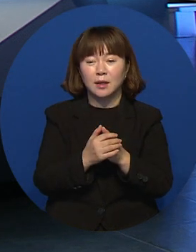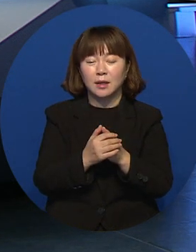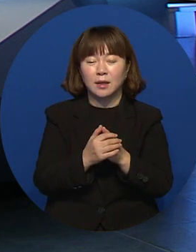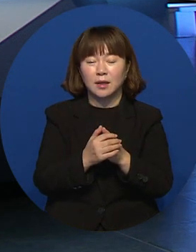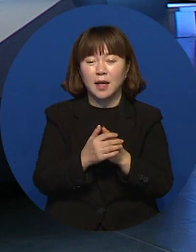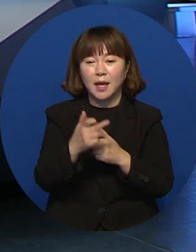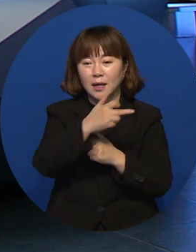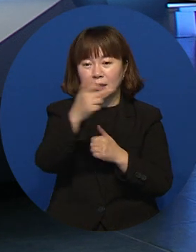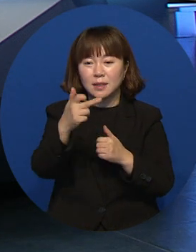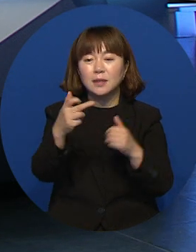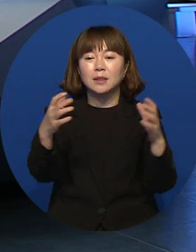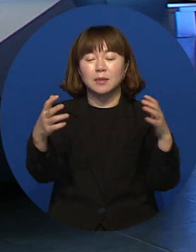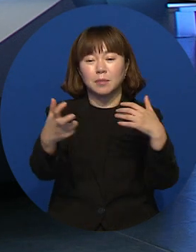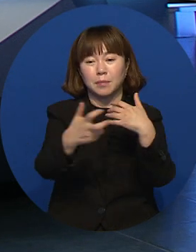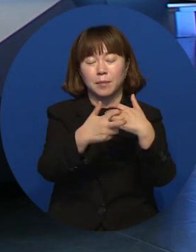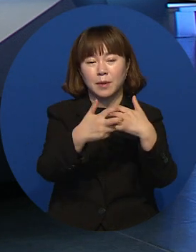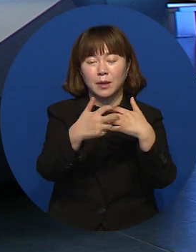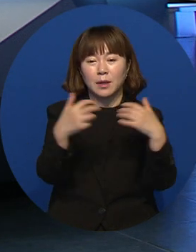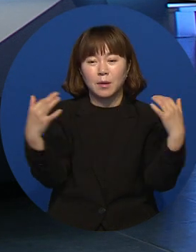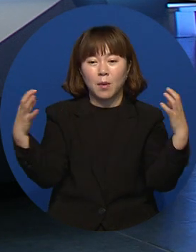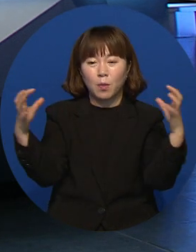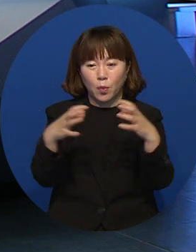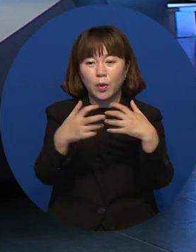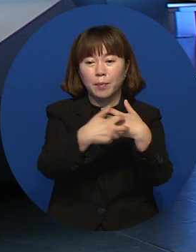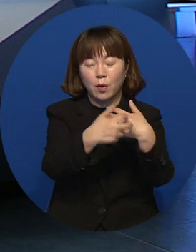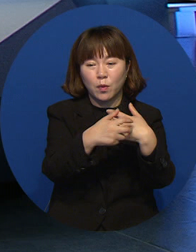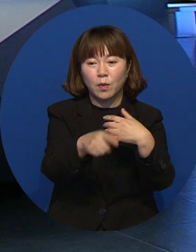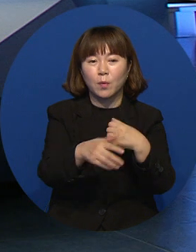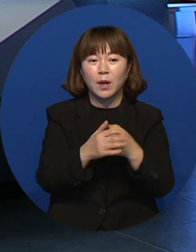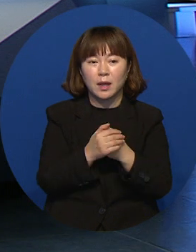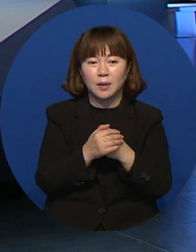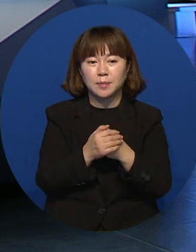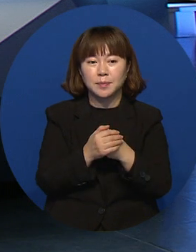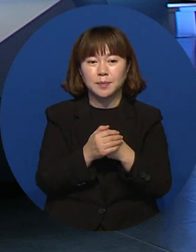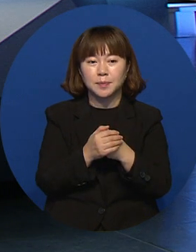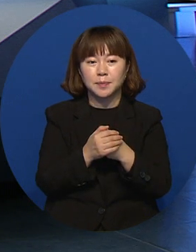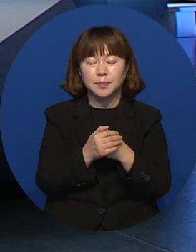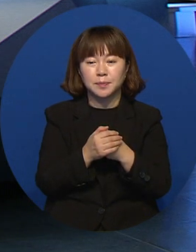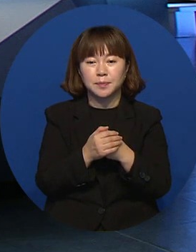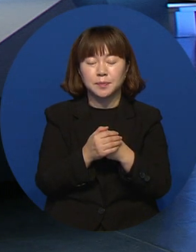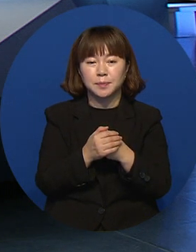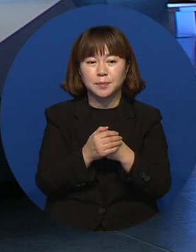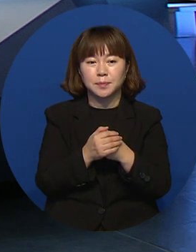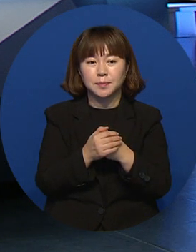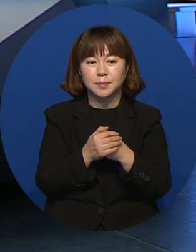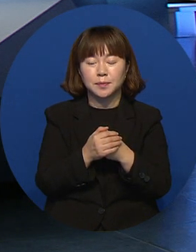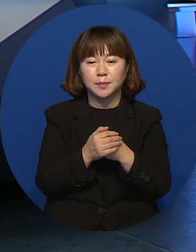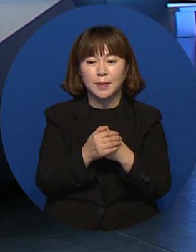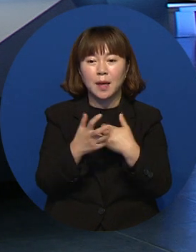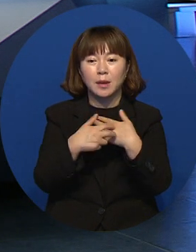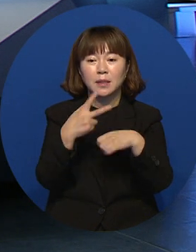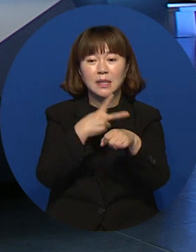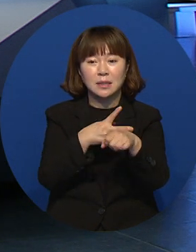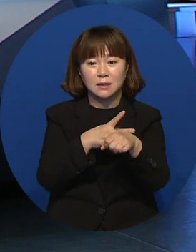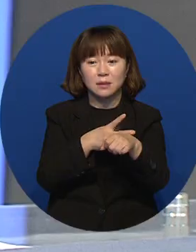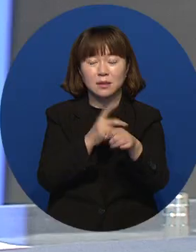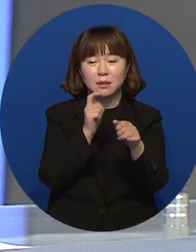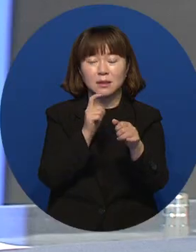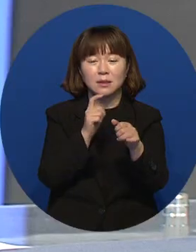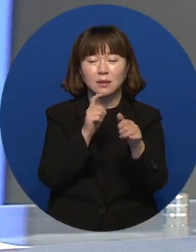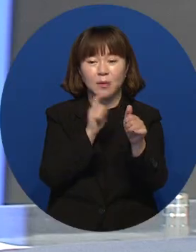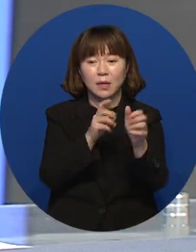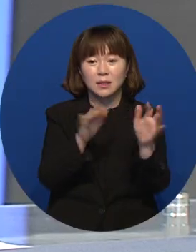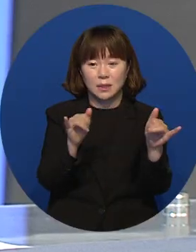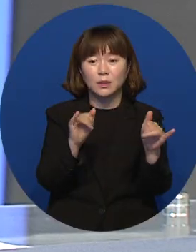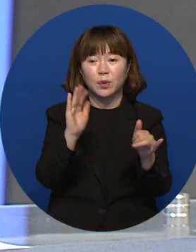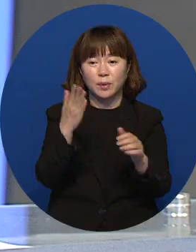틀린게 요 개인병원 이제 원장님이 가끔 노출 해서 어학 찐 되는 경우가 있읍니다 환자나 아니면 가족이나